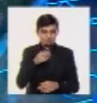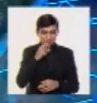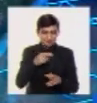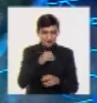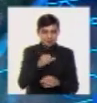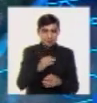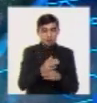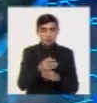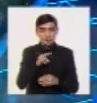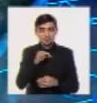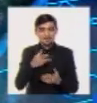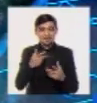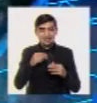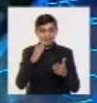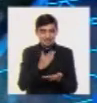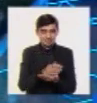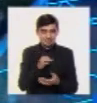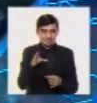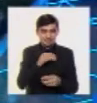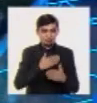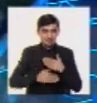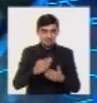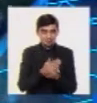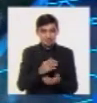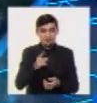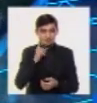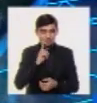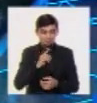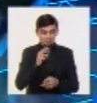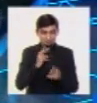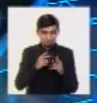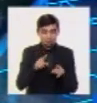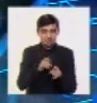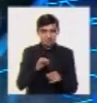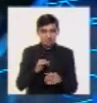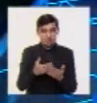жерде қонақтың бәрі көңілді, тамақтың бәрі дәмді. Жаңа жыл Пепсимен бірге күшті деп айтыңыз.